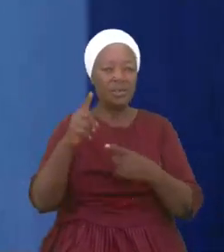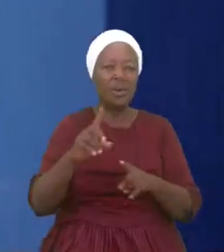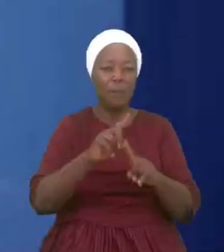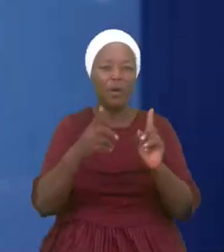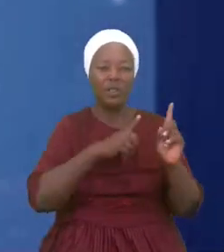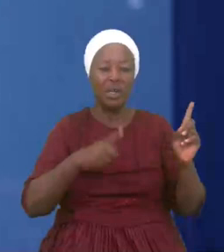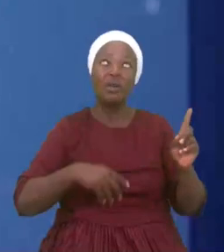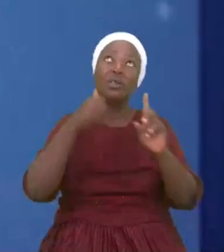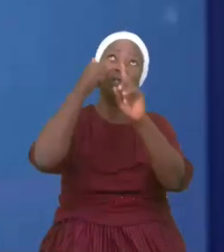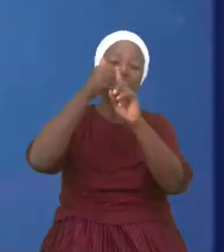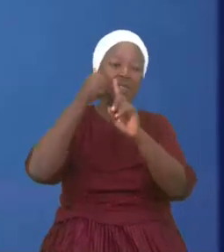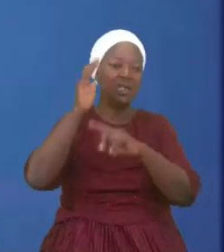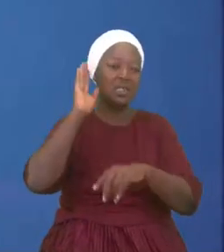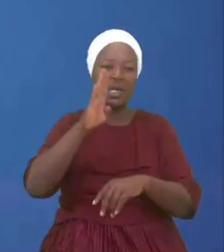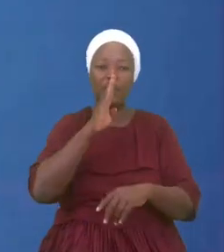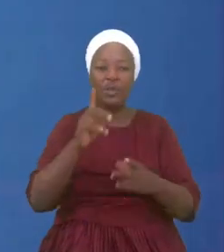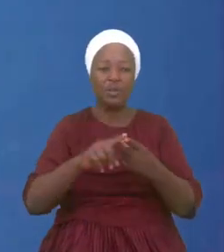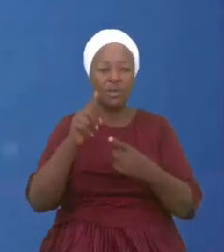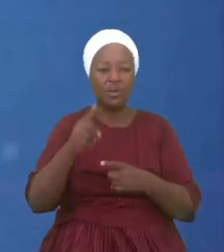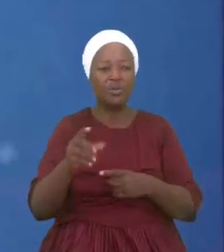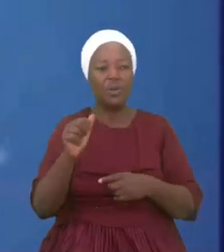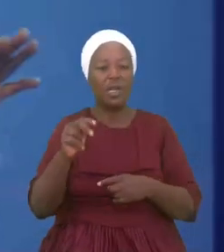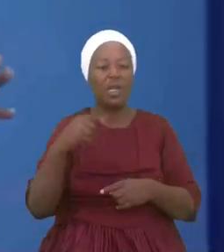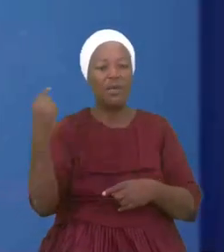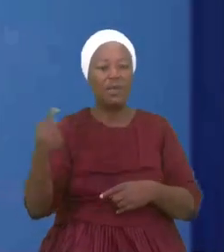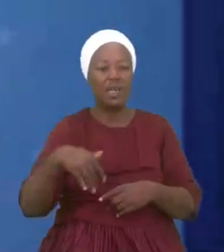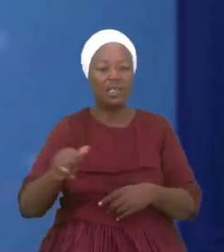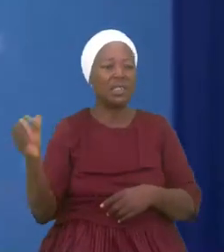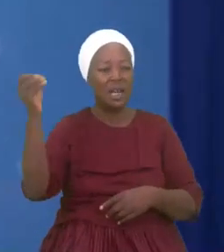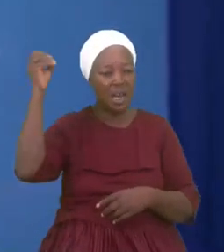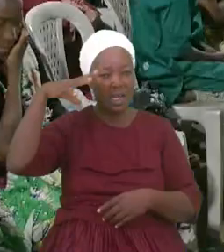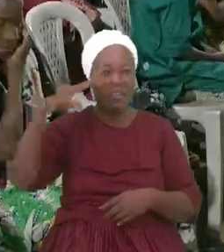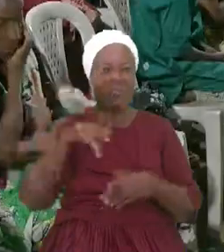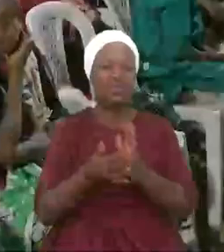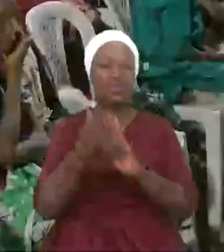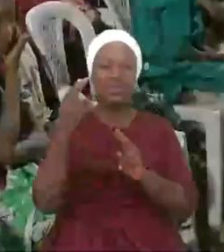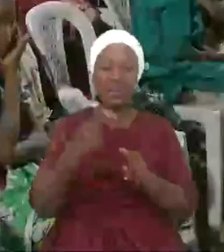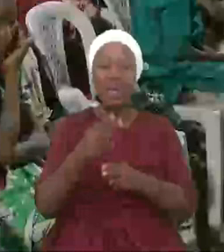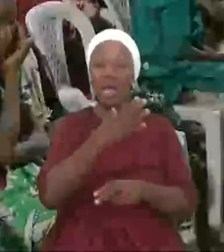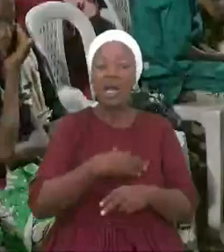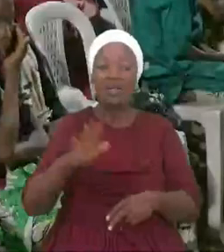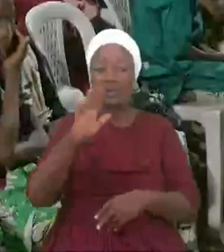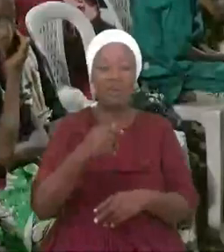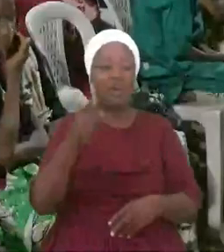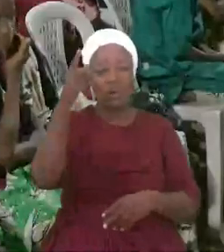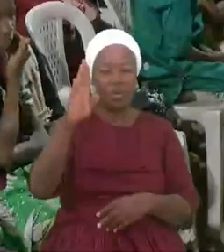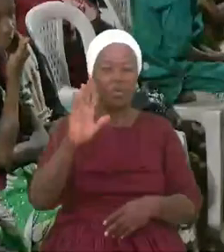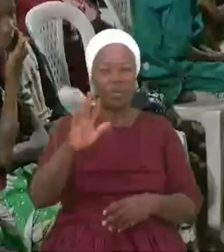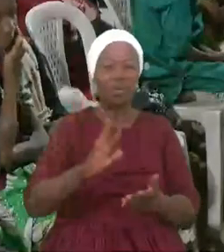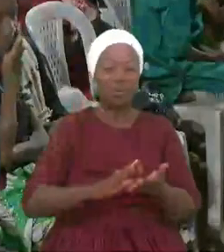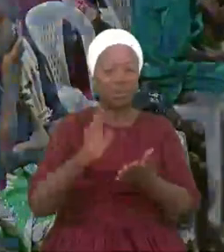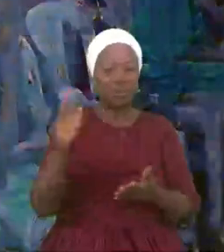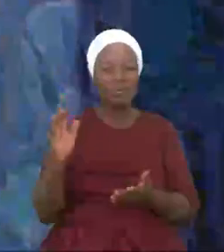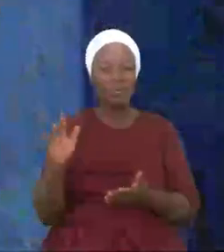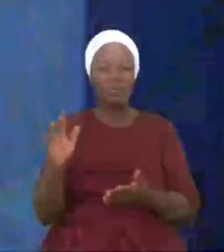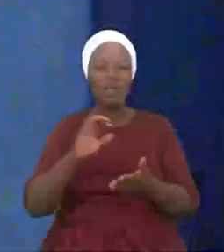qui était Claira de saluer mais l'Éternel sera ta lumière a toujours